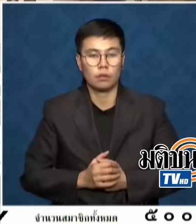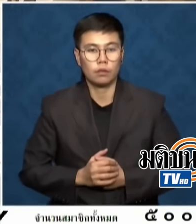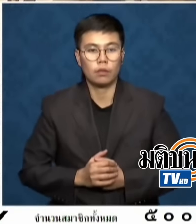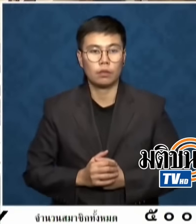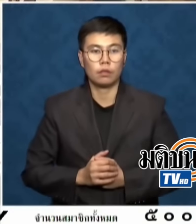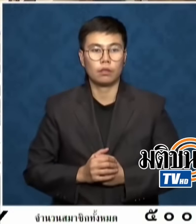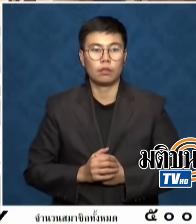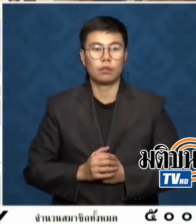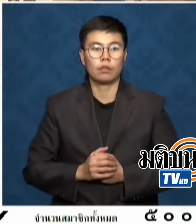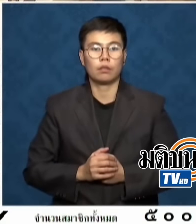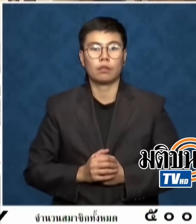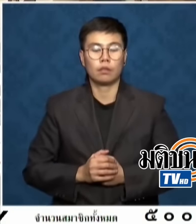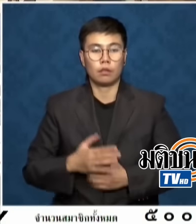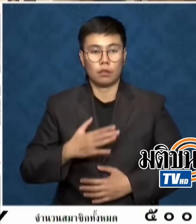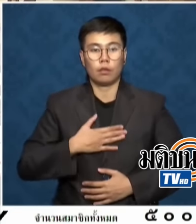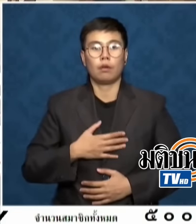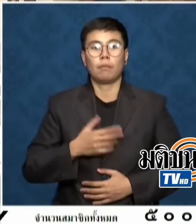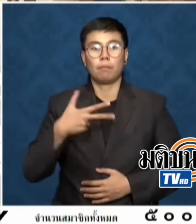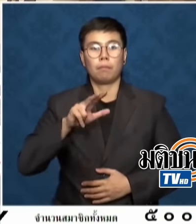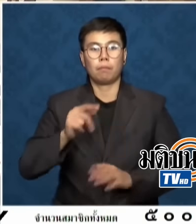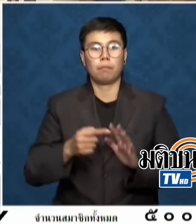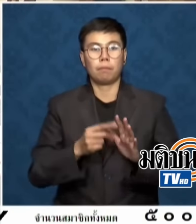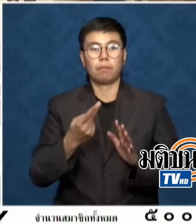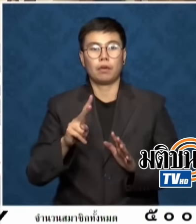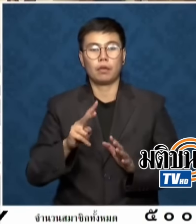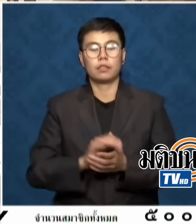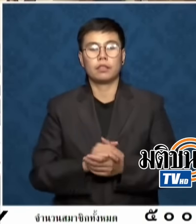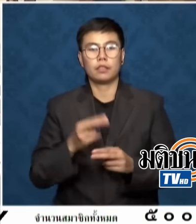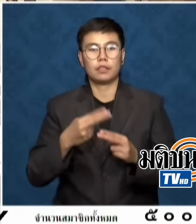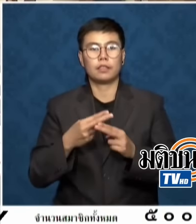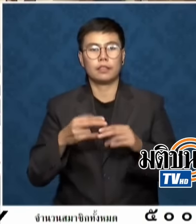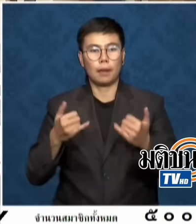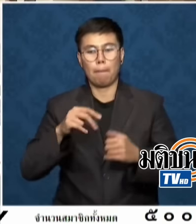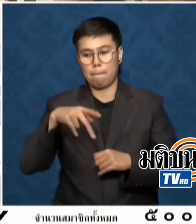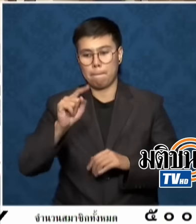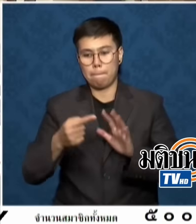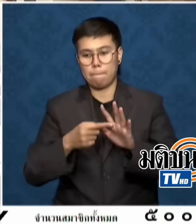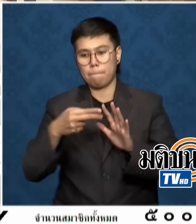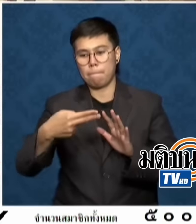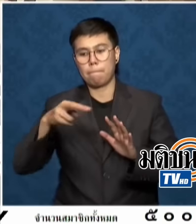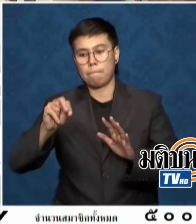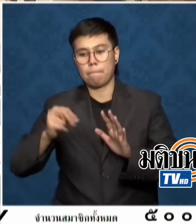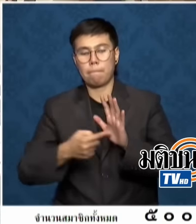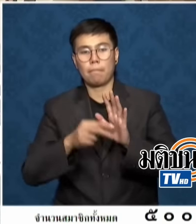เรียนทุกท่านค่ะภาคภูมิพันธวงศ์นะคะชื่อเล่นชื่อปานันค่ะจำชื่อนี้ไว้ให้ดีนะคะ